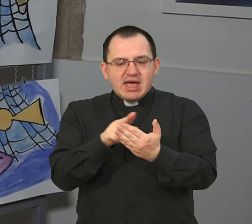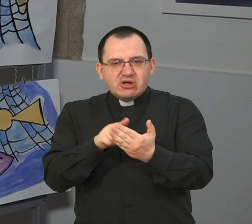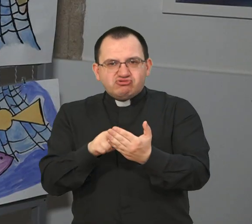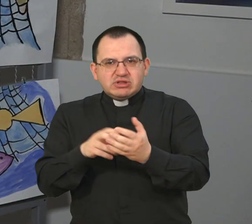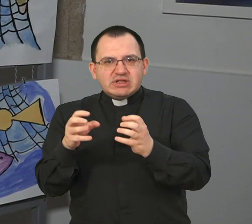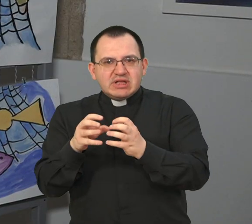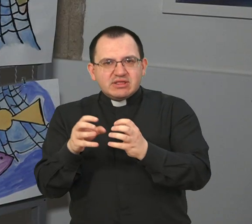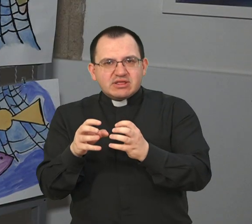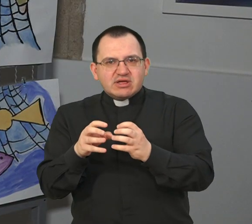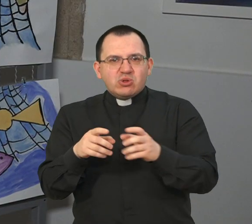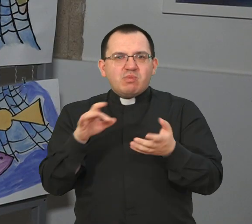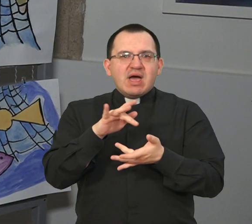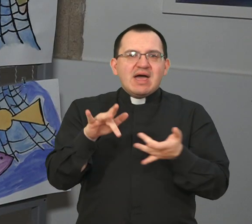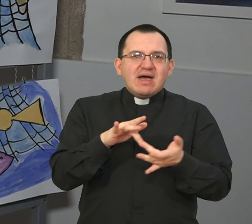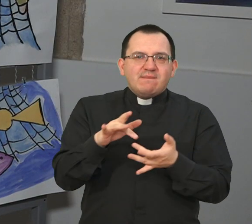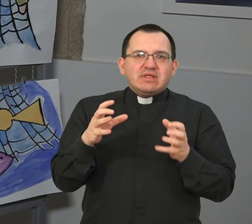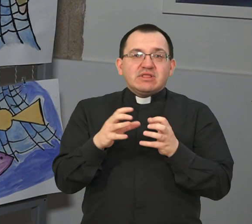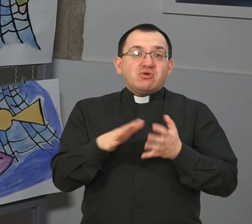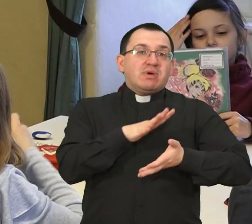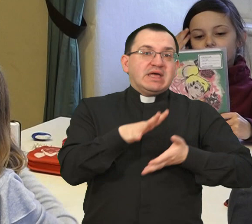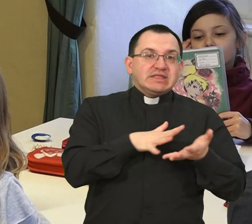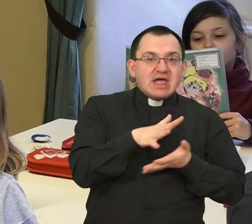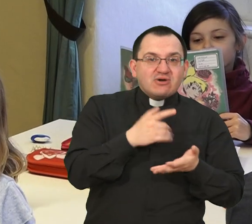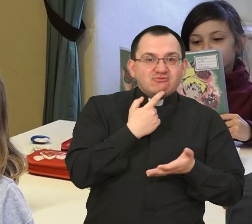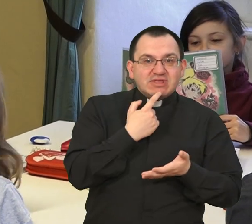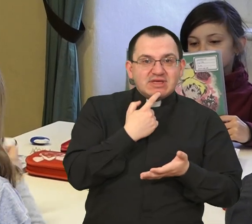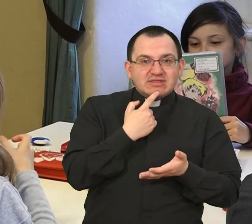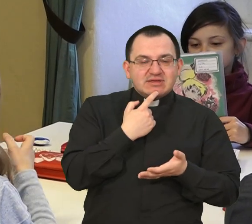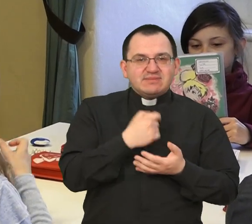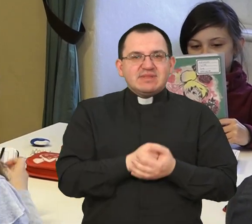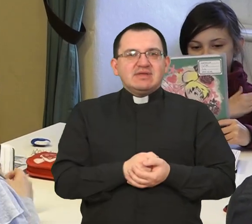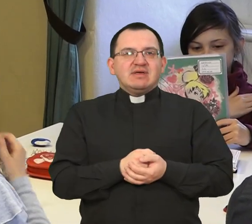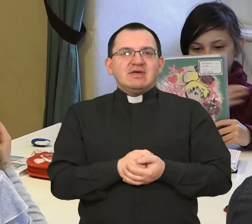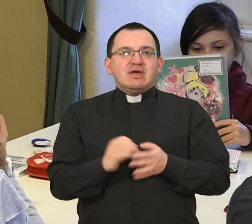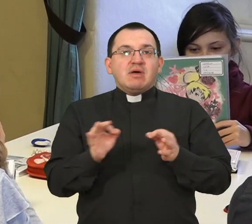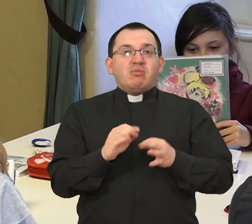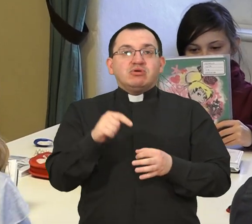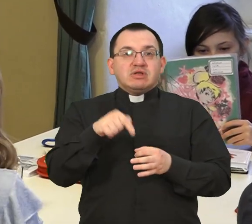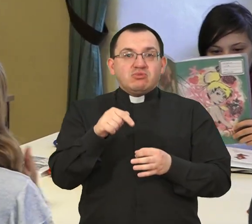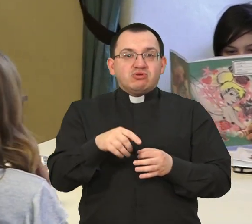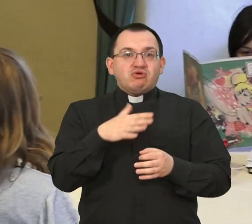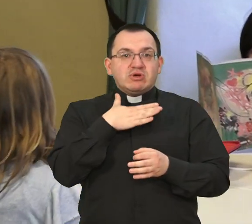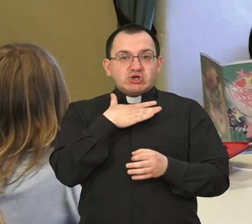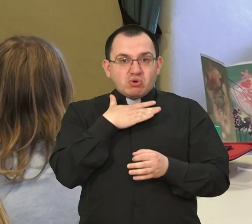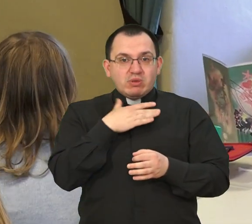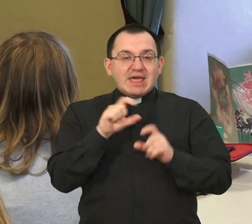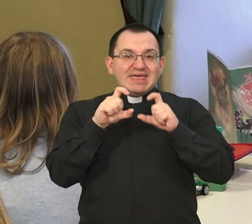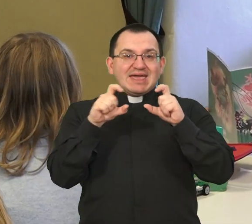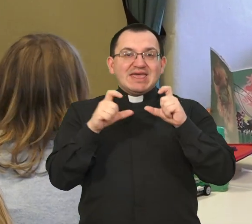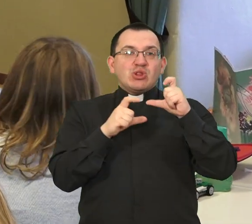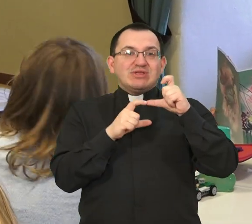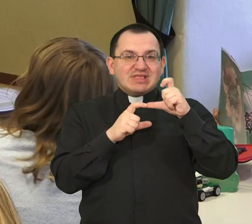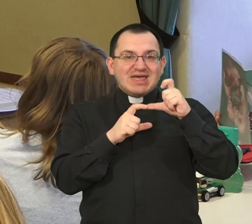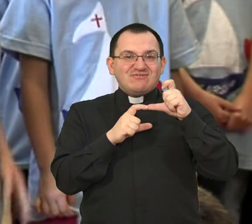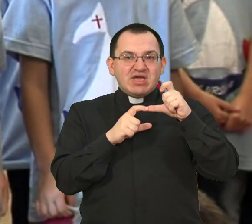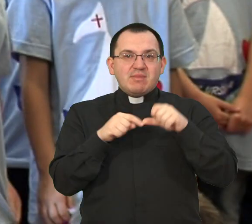čitateljski klub, plesna grupa i znakovni jezik. Posebnost ove katoličke škole svakako je geslo Servijam, koje